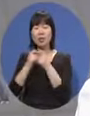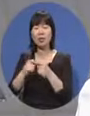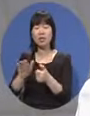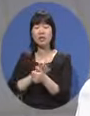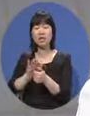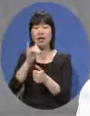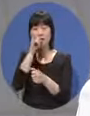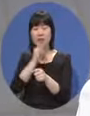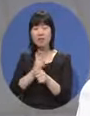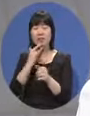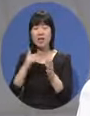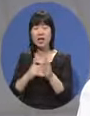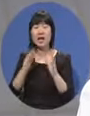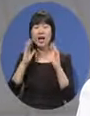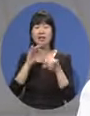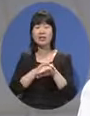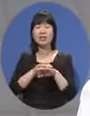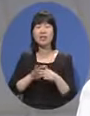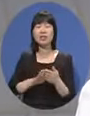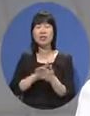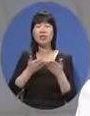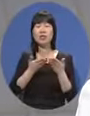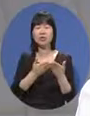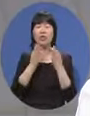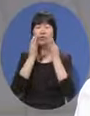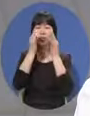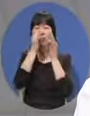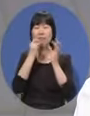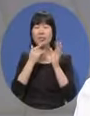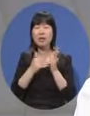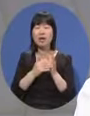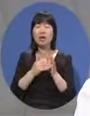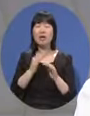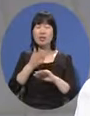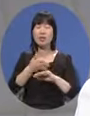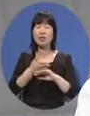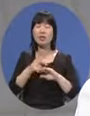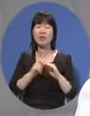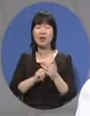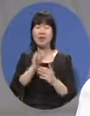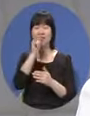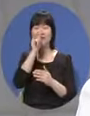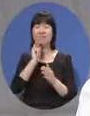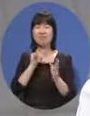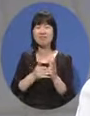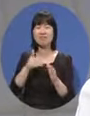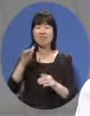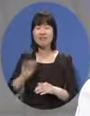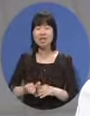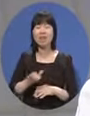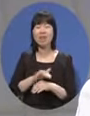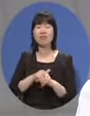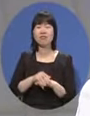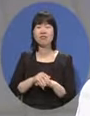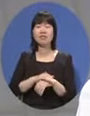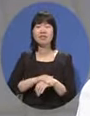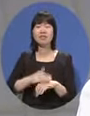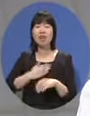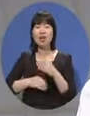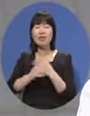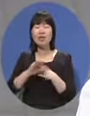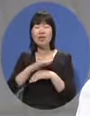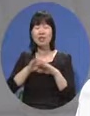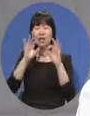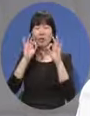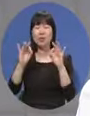챙기는 부분도 있고 아이아 보도 잘 놀아 주려고 노력을 하거든요 래 하면 참 고마운데 잘 안 아이 며 또 잘